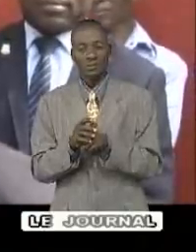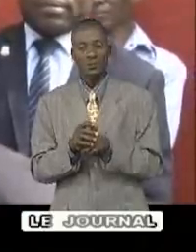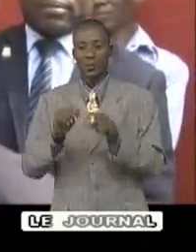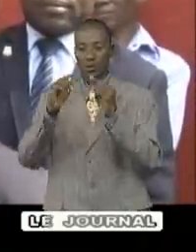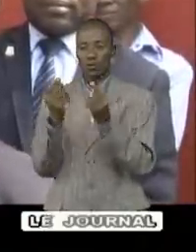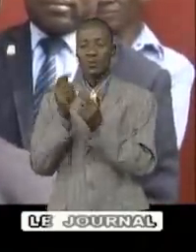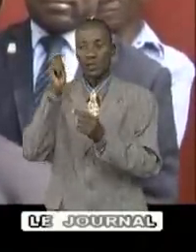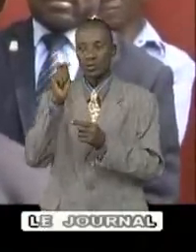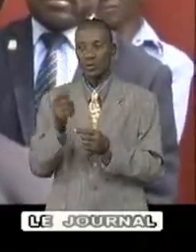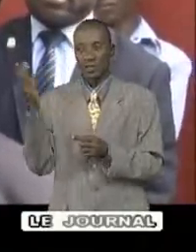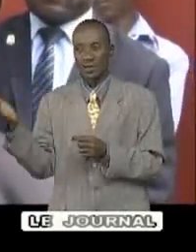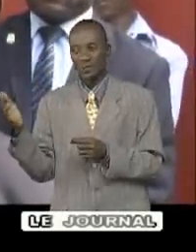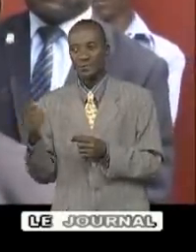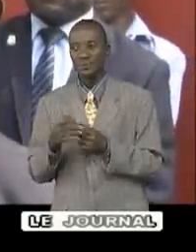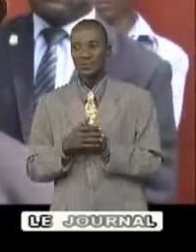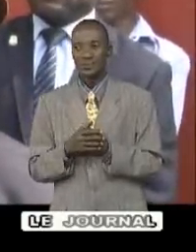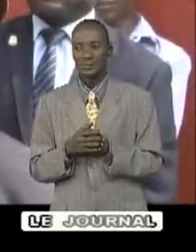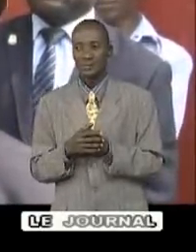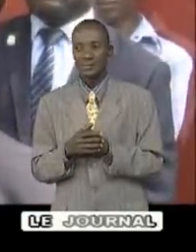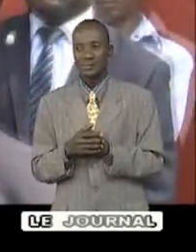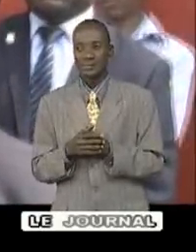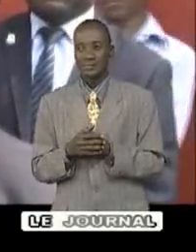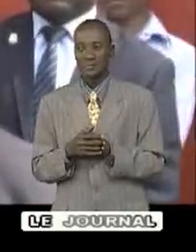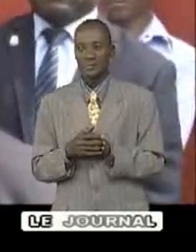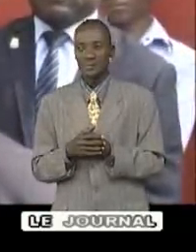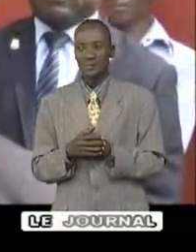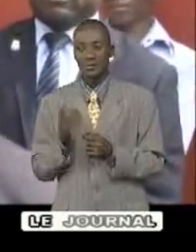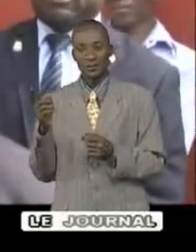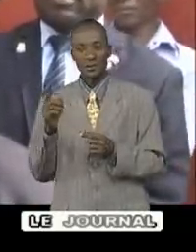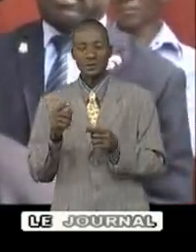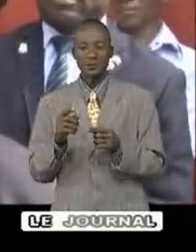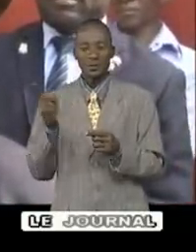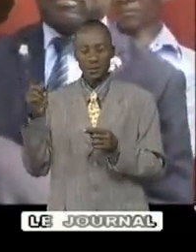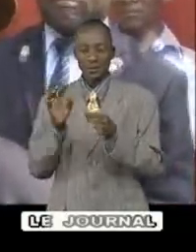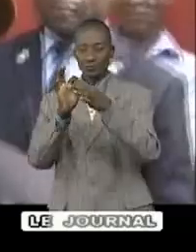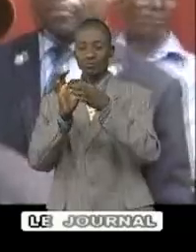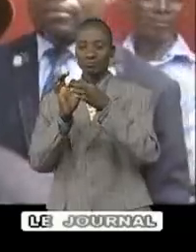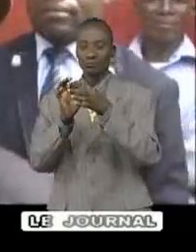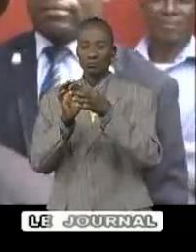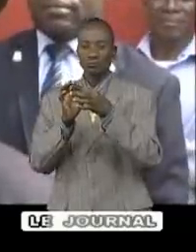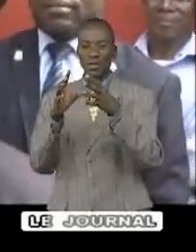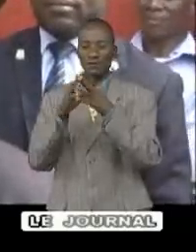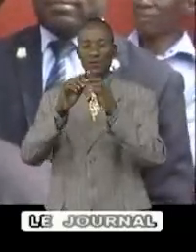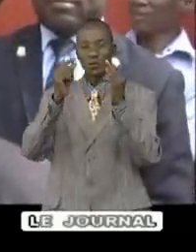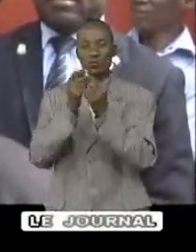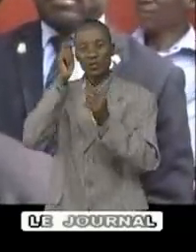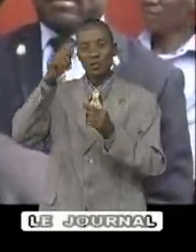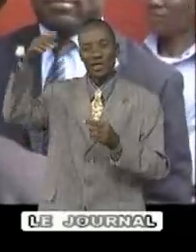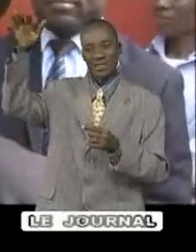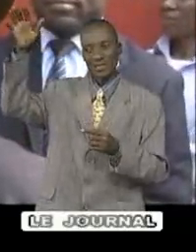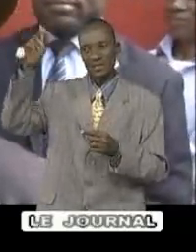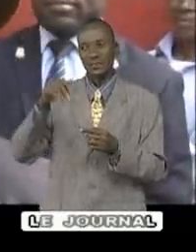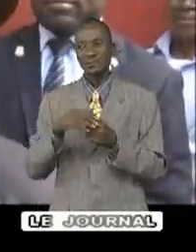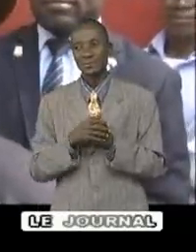locaux sont parfois en rapport avec des groupes armés étrangers et ça nous gêne. Il y a surtout